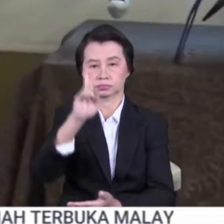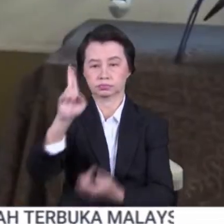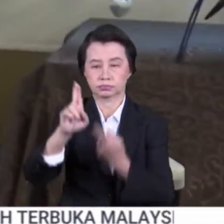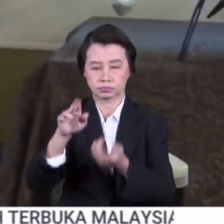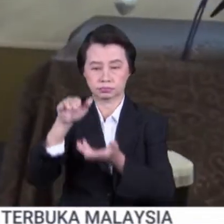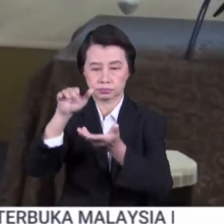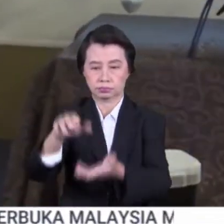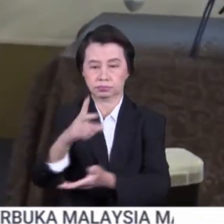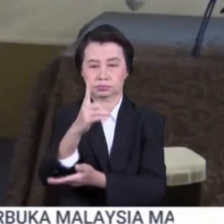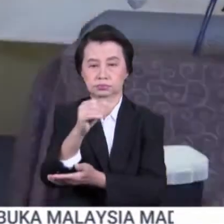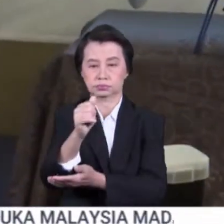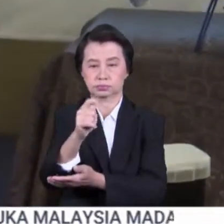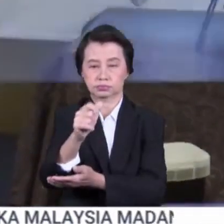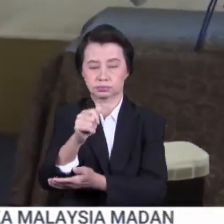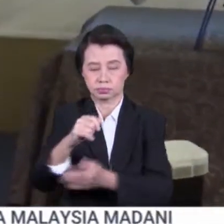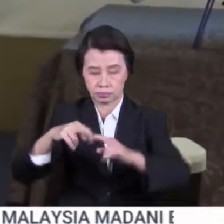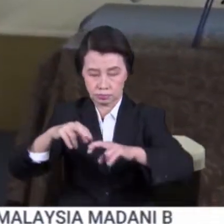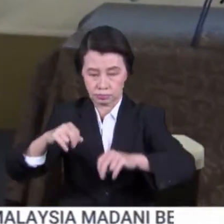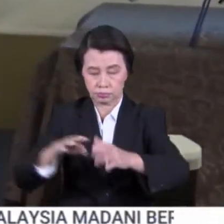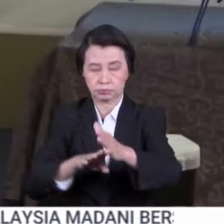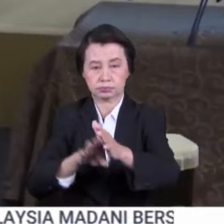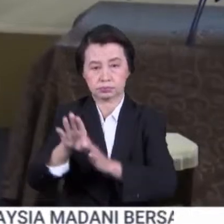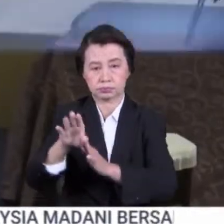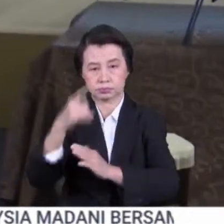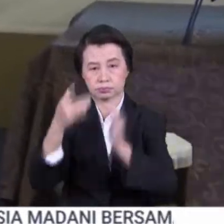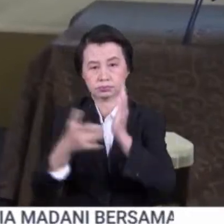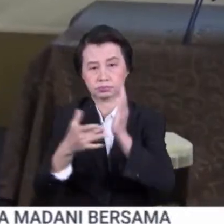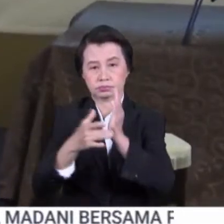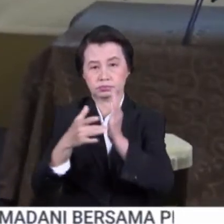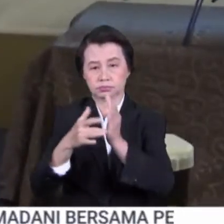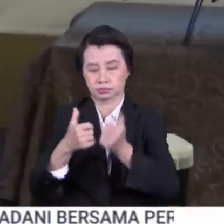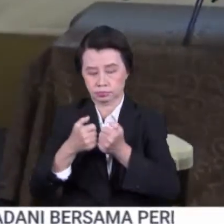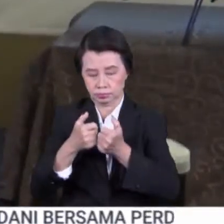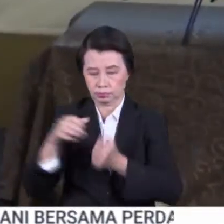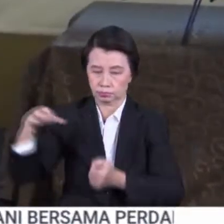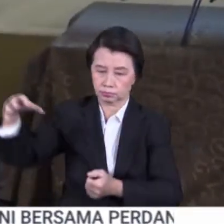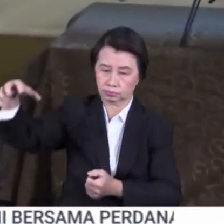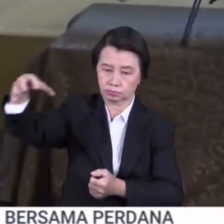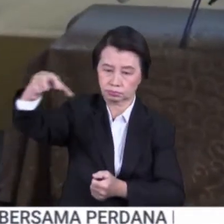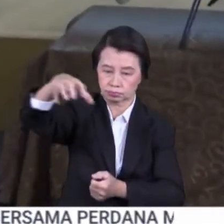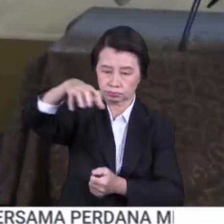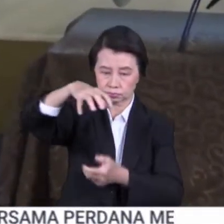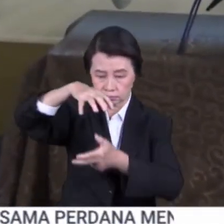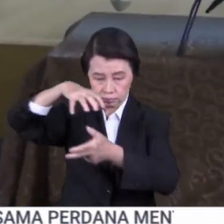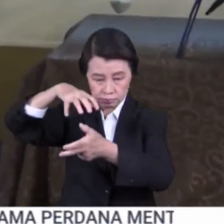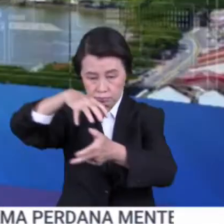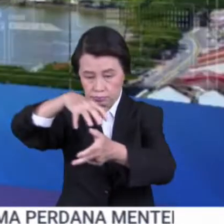membekalkan data penyelidikan dan pembangunan bagi teknologi drone bagi kegunaan SFC.